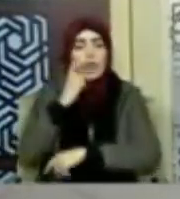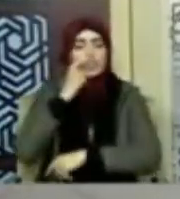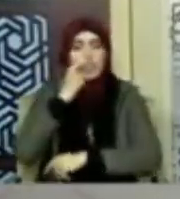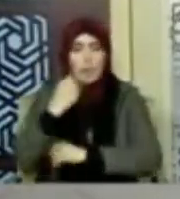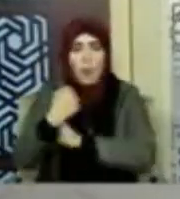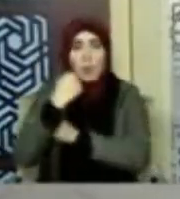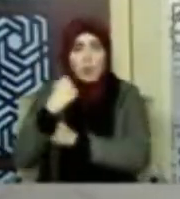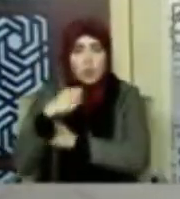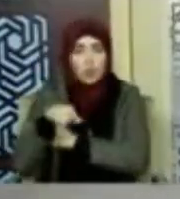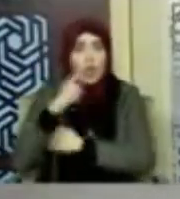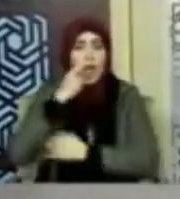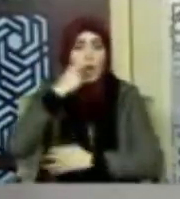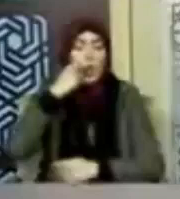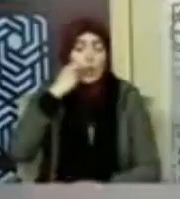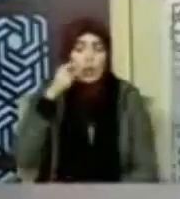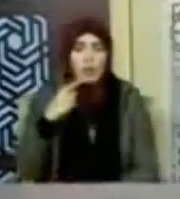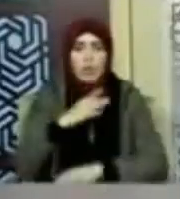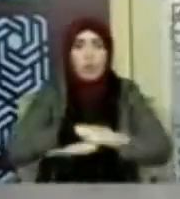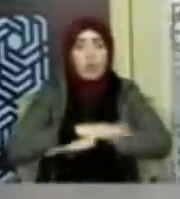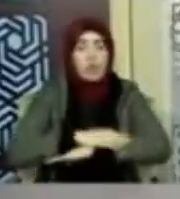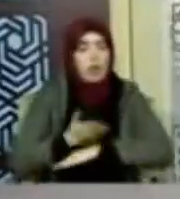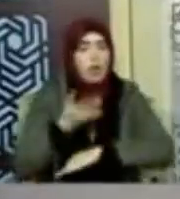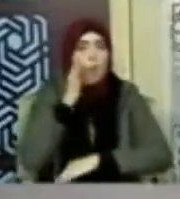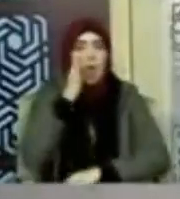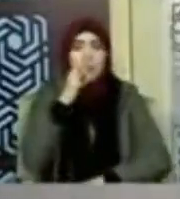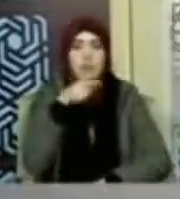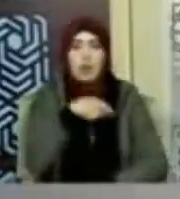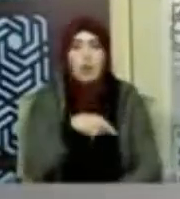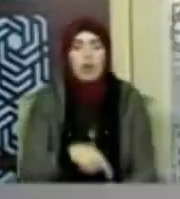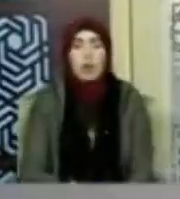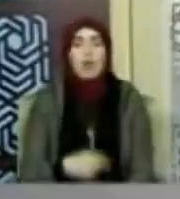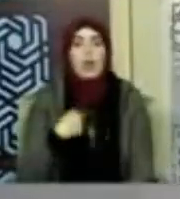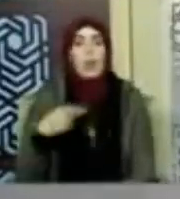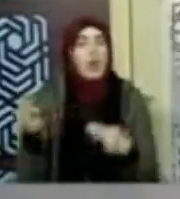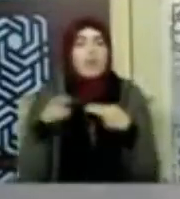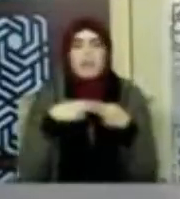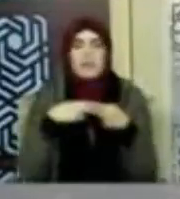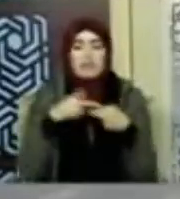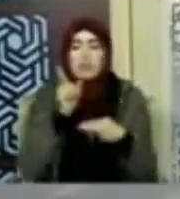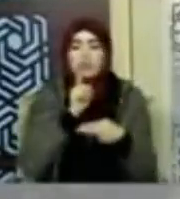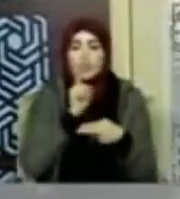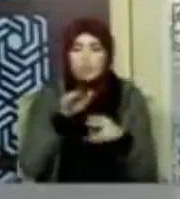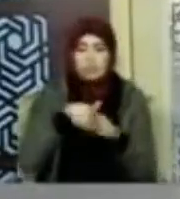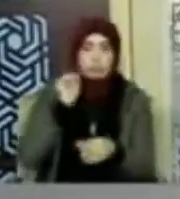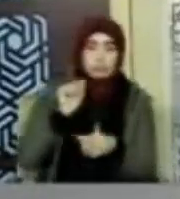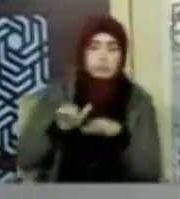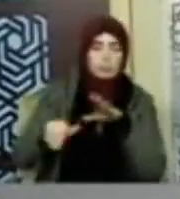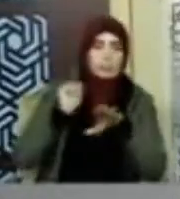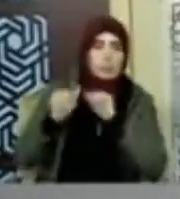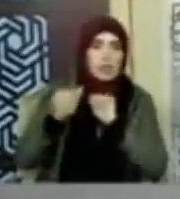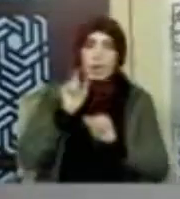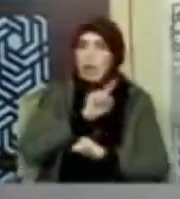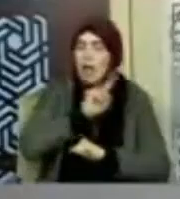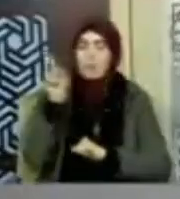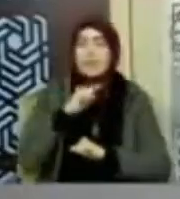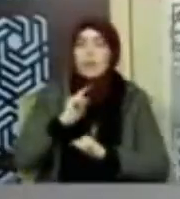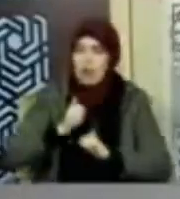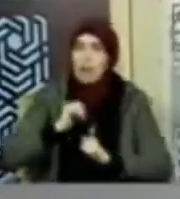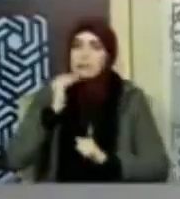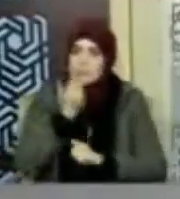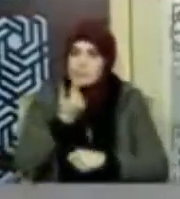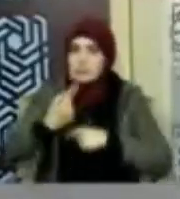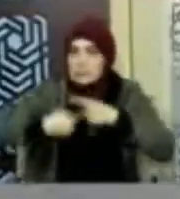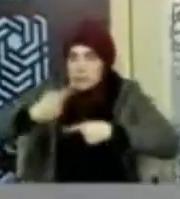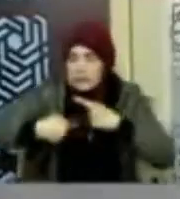والرجولة والمروءة والنبل والأصالة، أبوا أن يفروا والقنا في نحورهم،